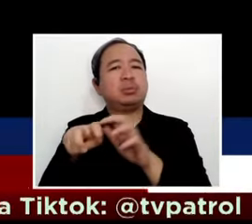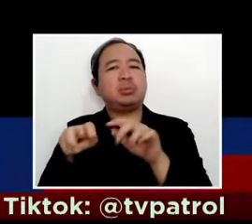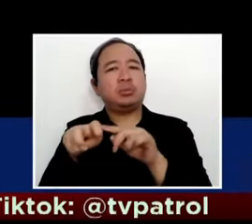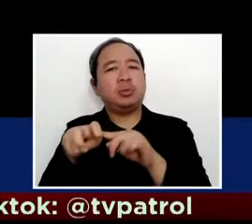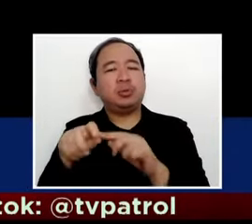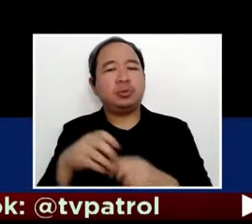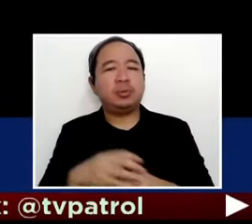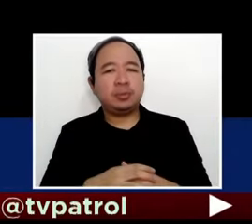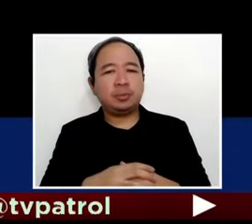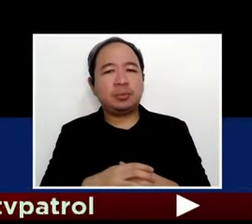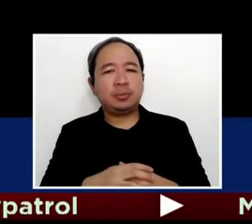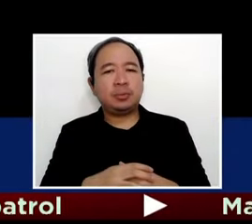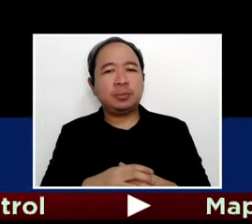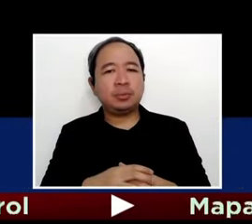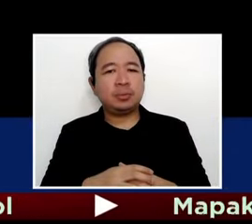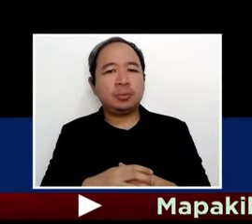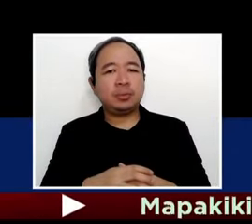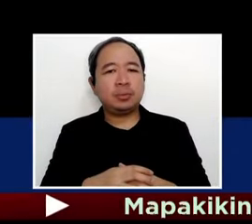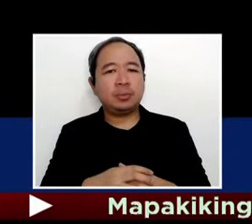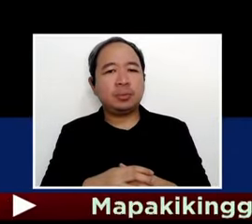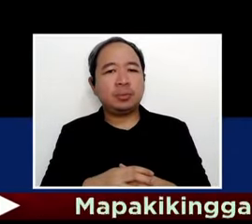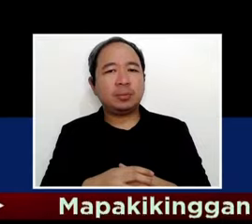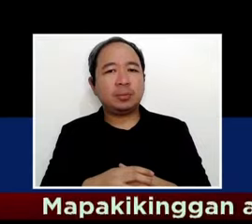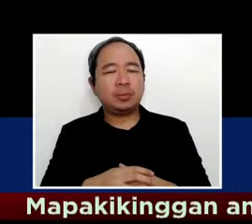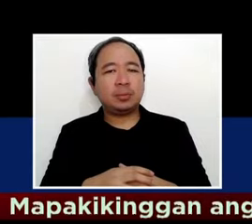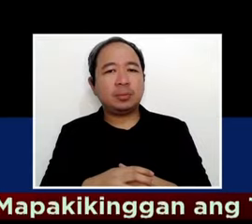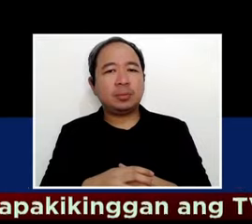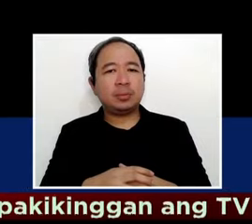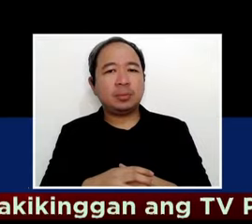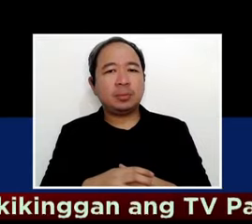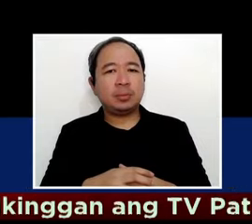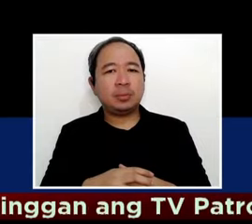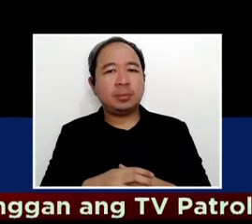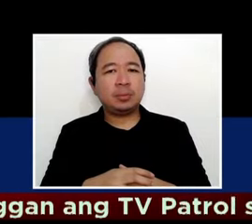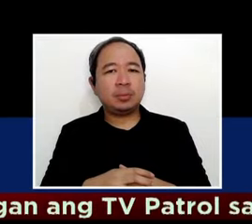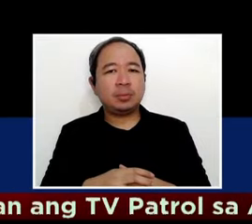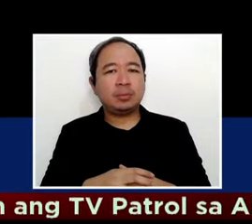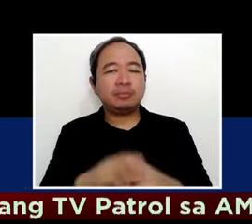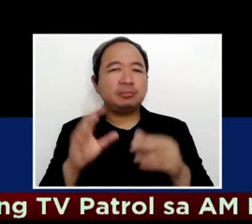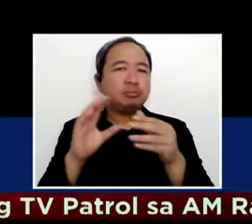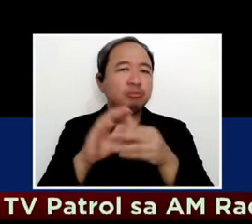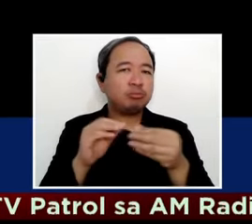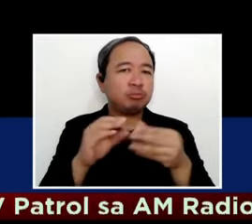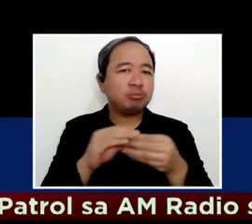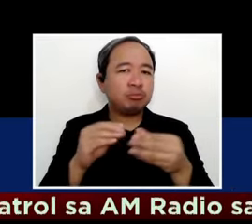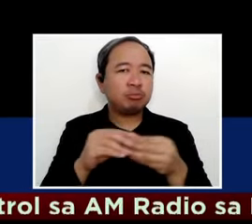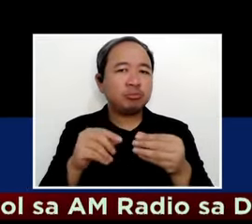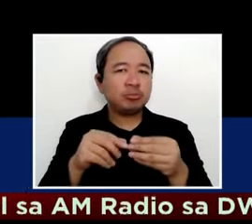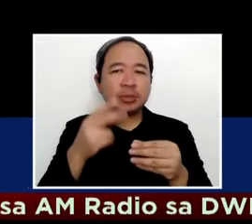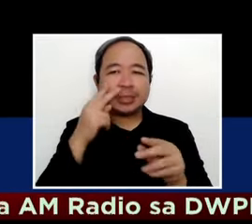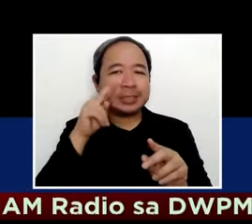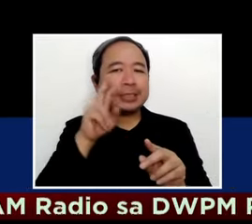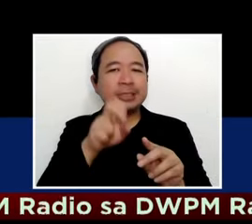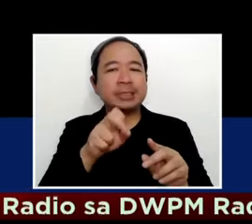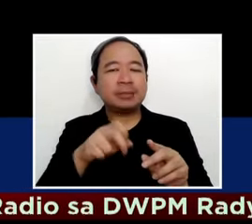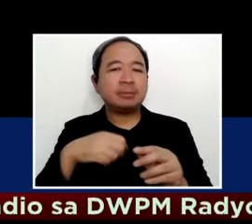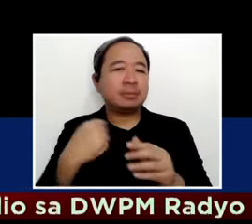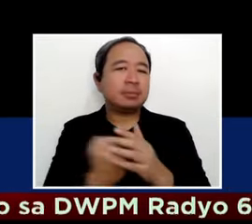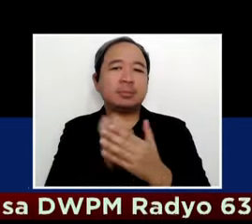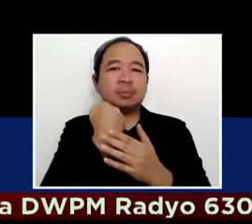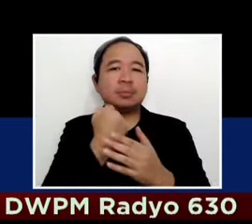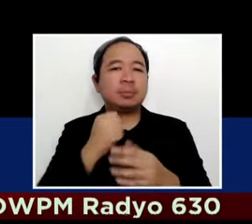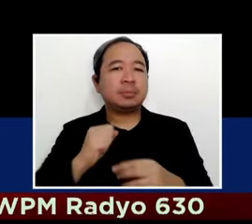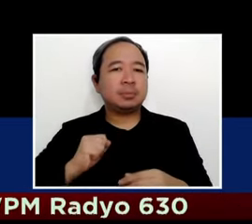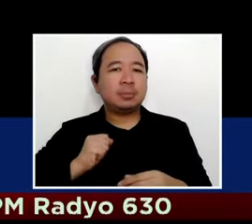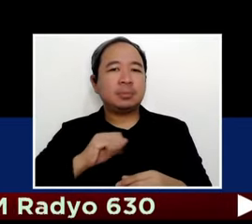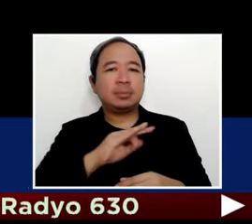Dinantarihan niya yung lead. Dapat tinawag si Erika, no? Wala na, sinasaktak na kapatid niya. Nanghihinayang ang mga tauhan ng kainan na